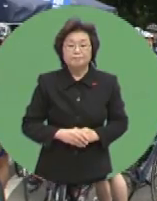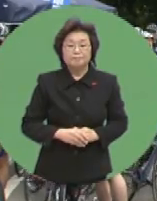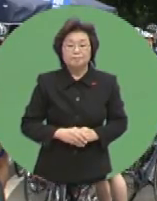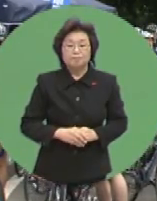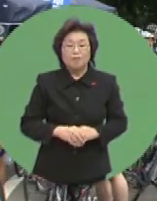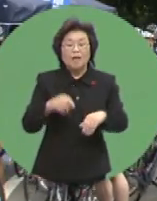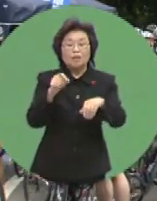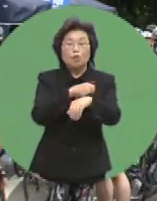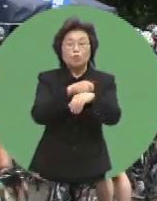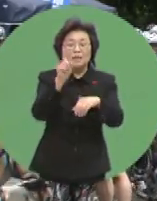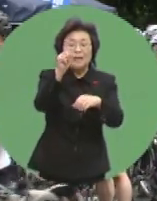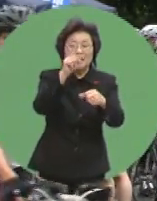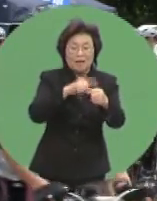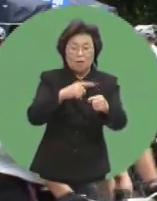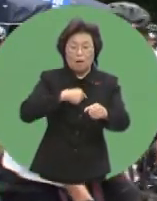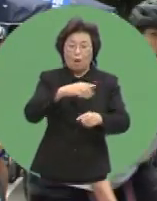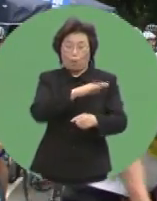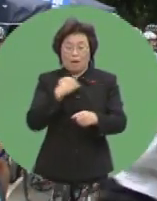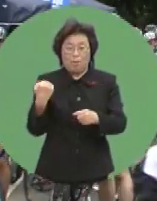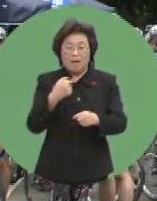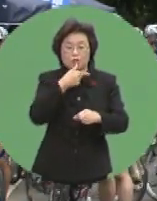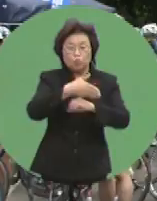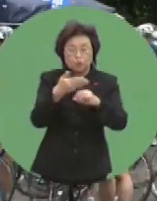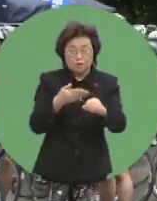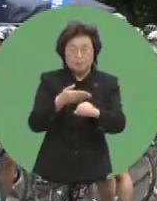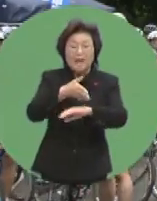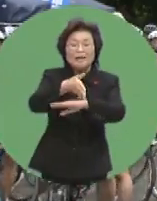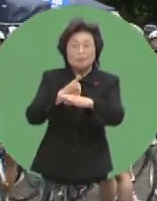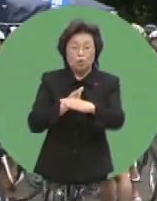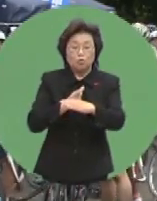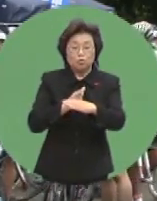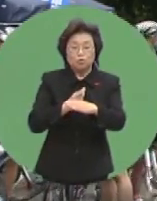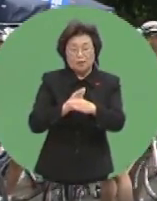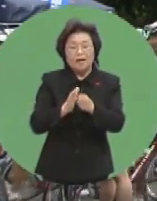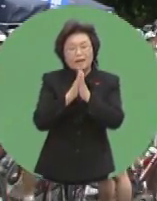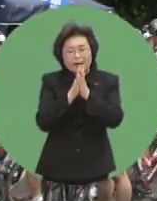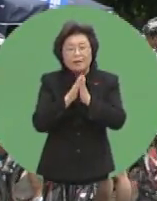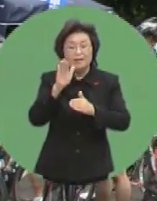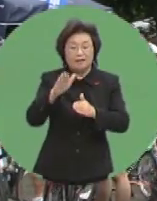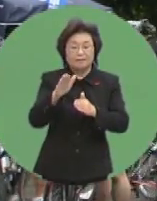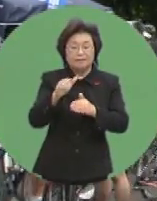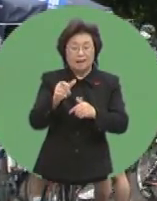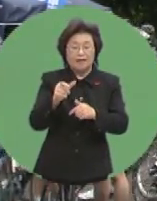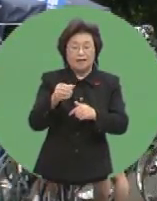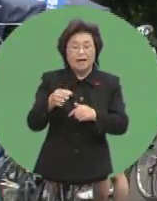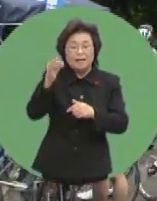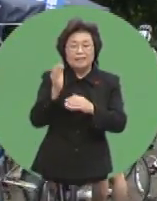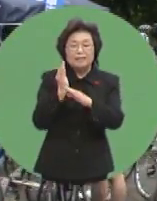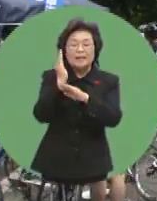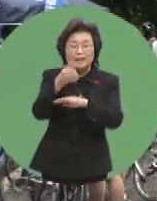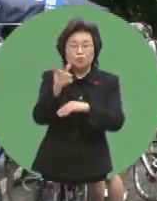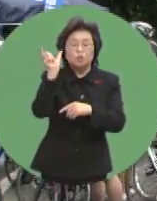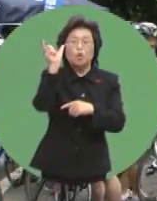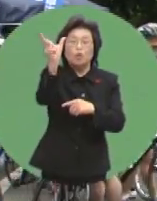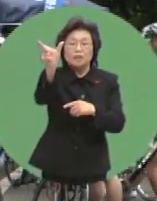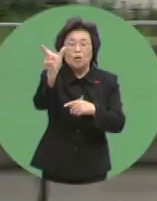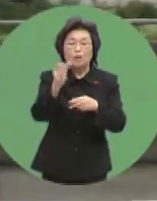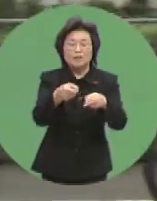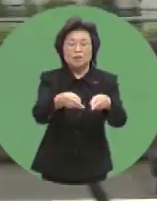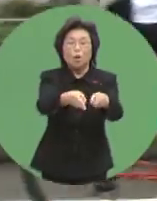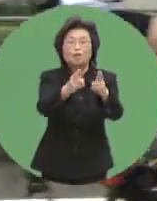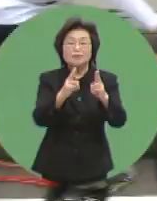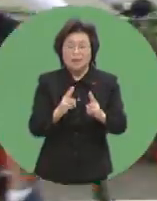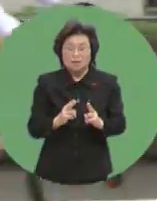まあ、特に来年はね、まあ、我々徳島そして四国が悲願でありました、あの高すぎる高速料金、本市架橋の料